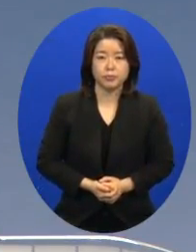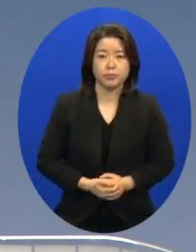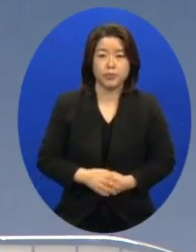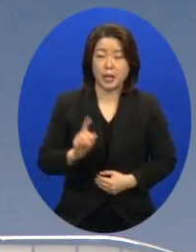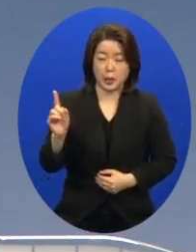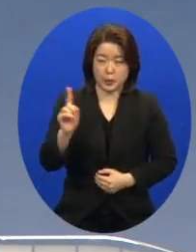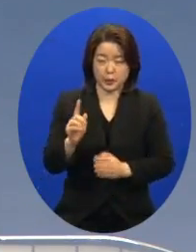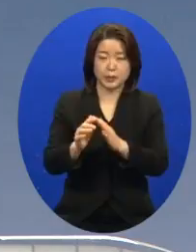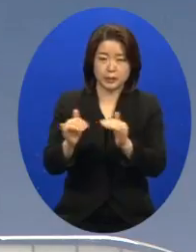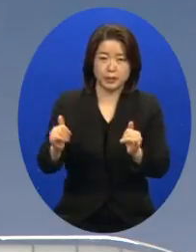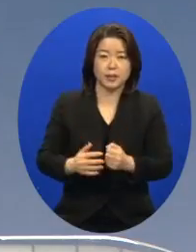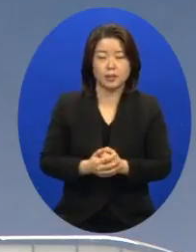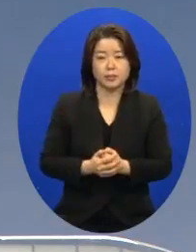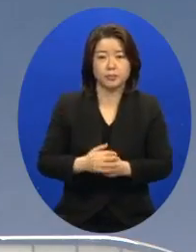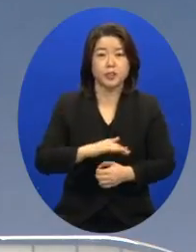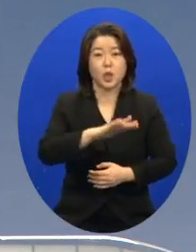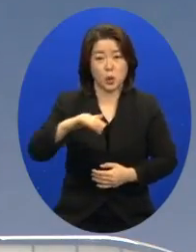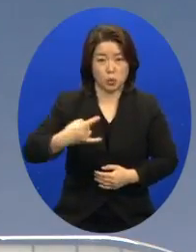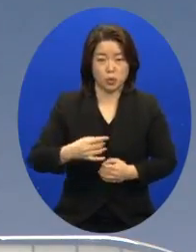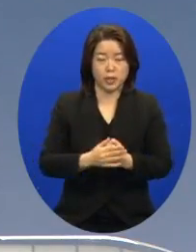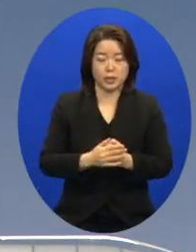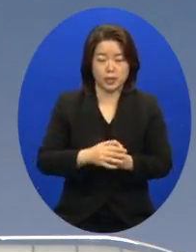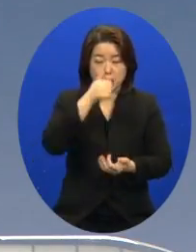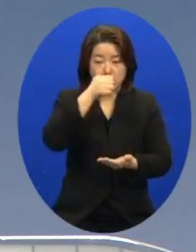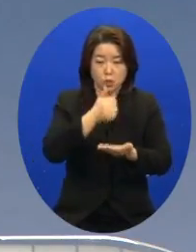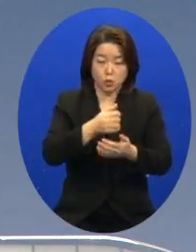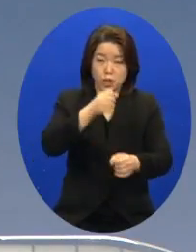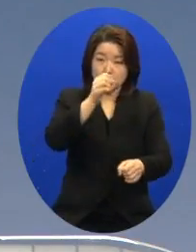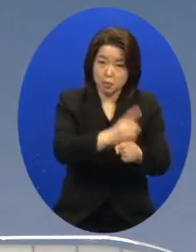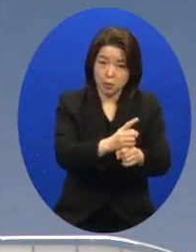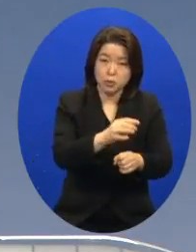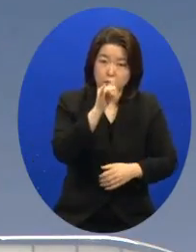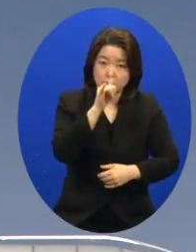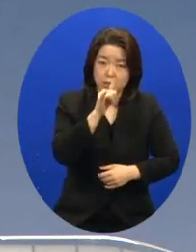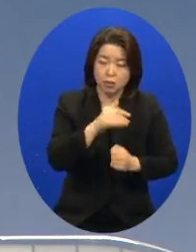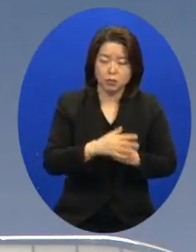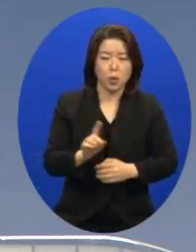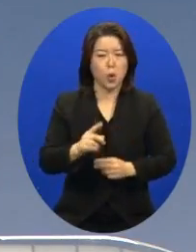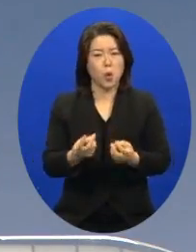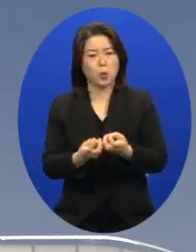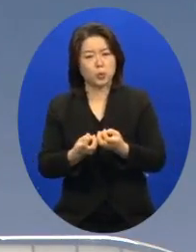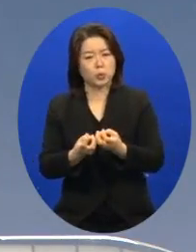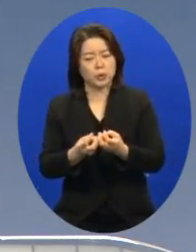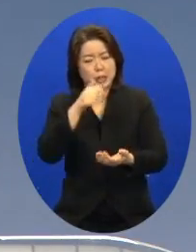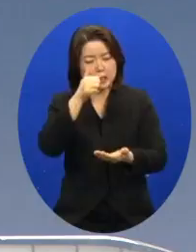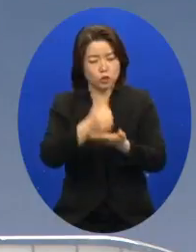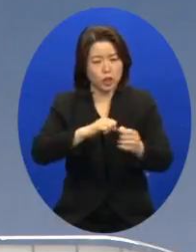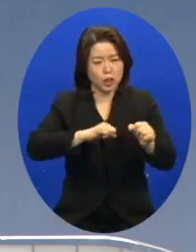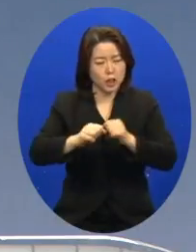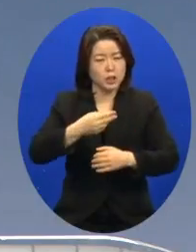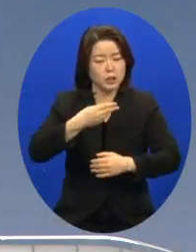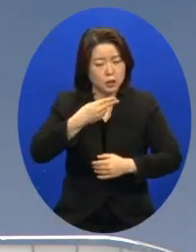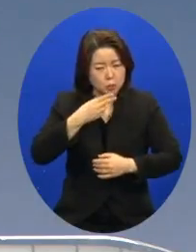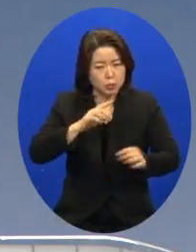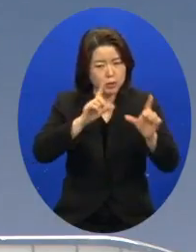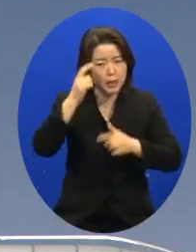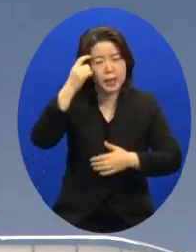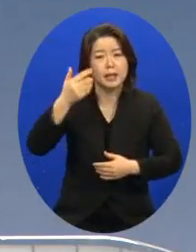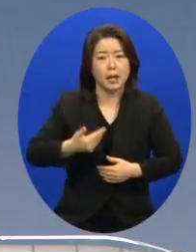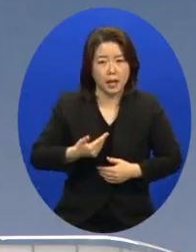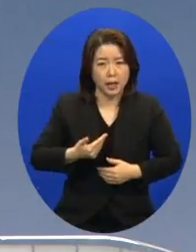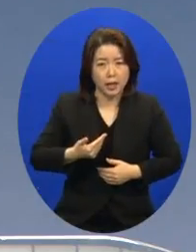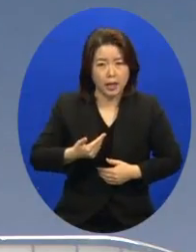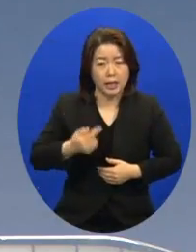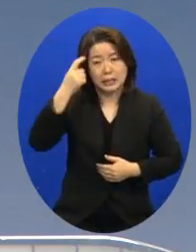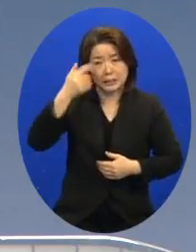어떤 사람은 우리에게 죄의 본성이 있는데 어떻게 죄를 안 찍고 살 살라는 말인가 그렇게